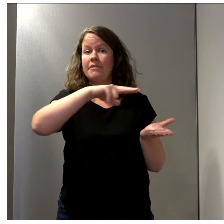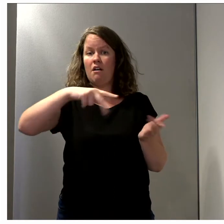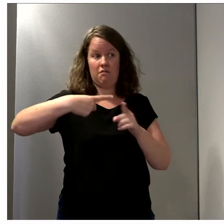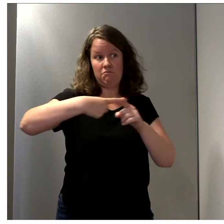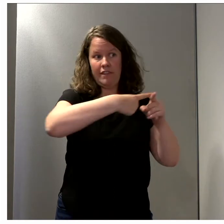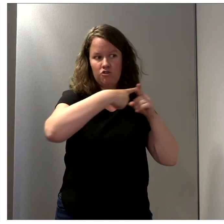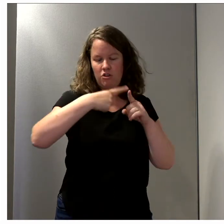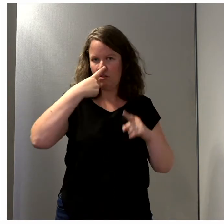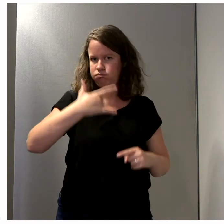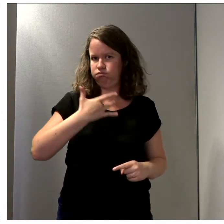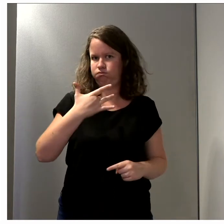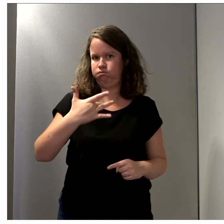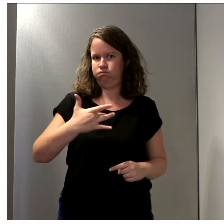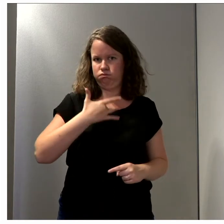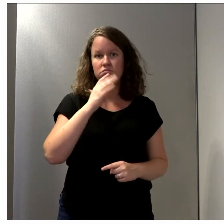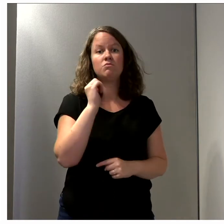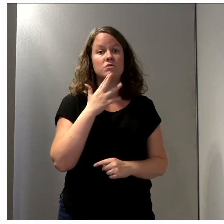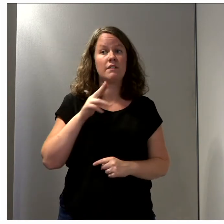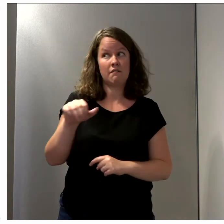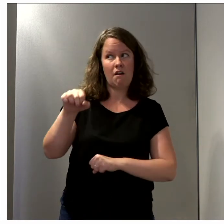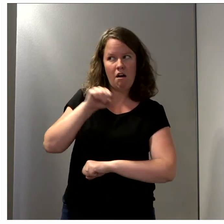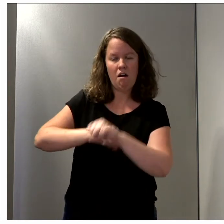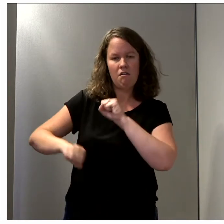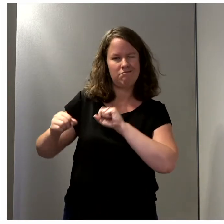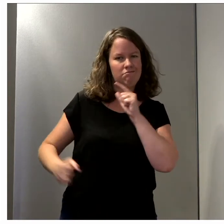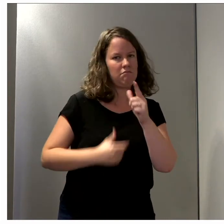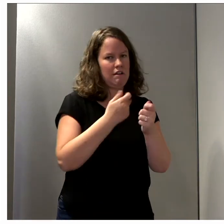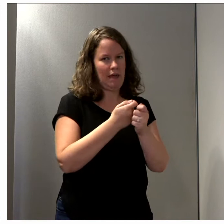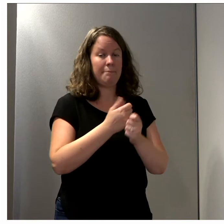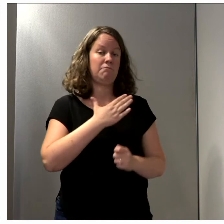place actuellement pour répondre à ce besoin. Et il se trouve que